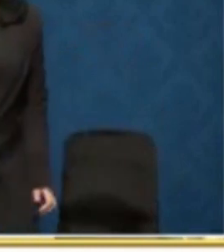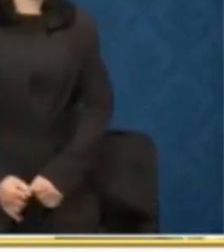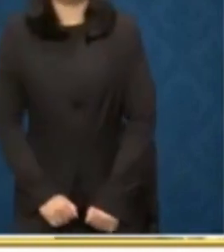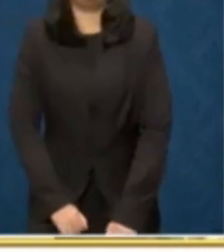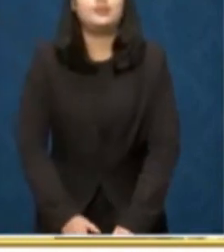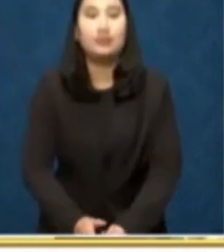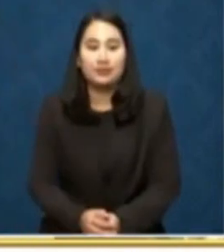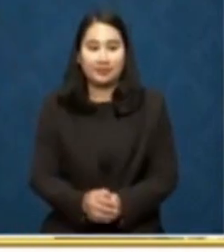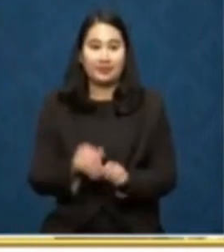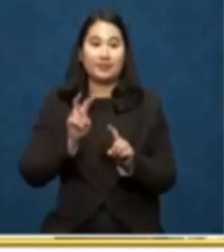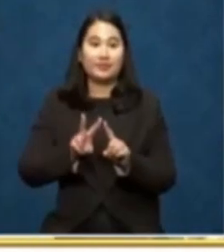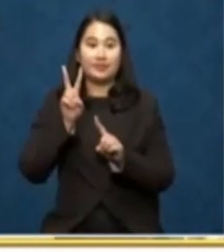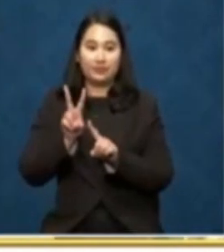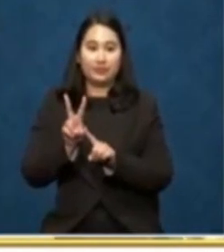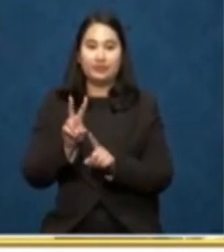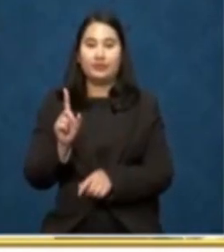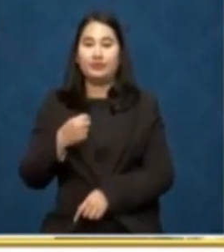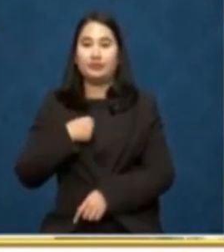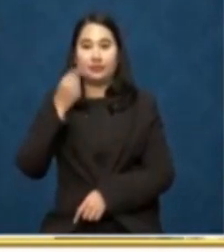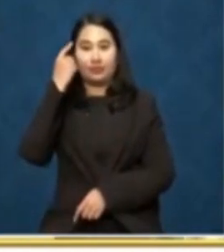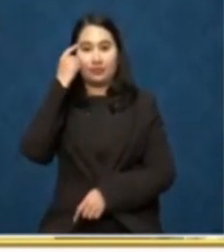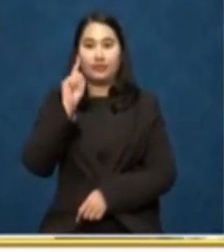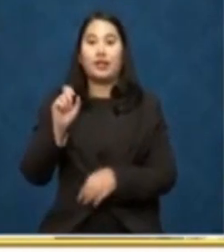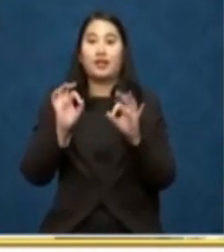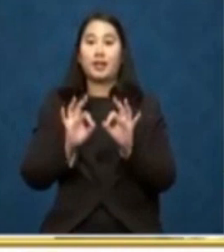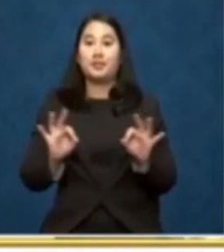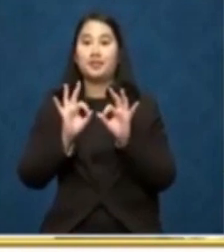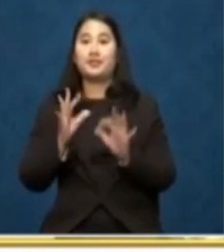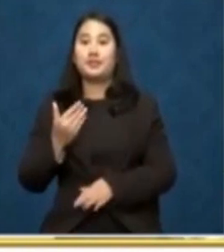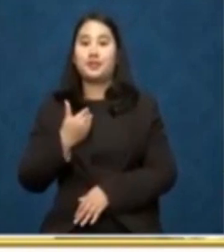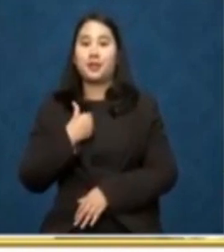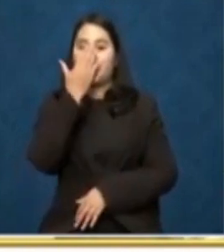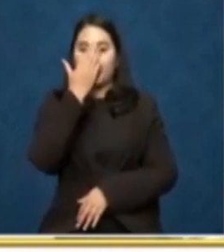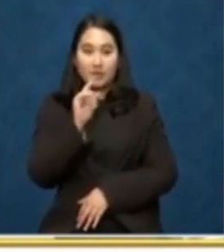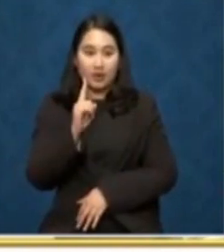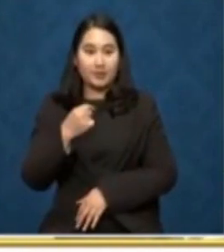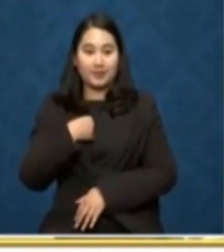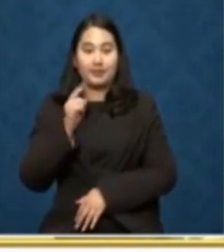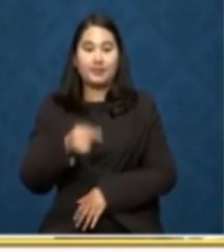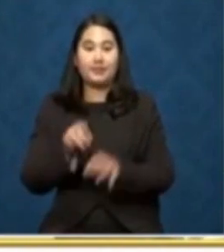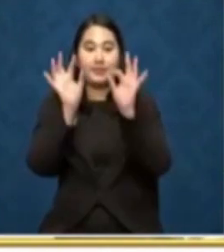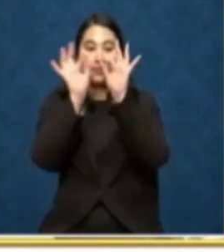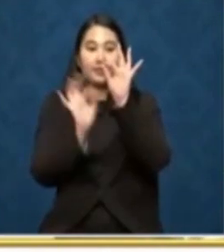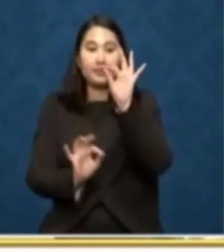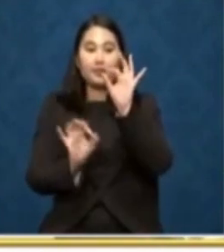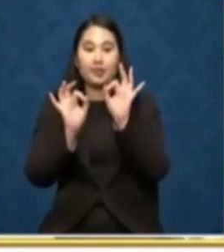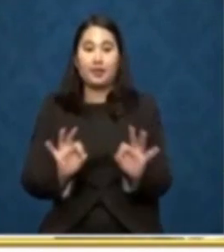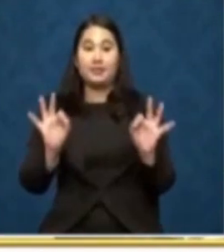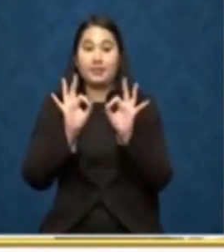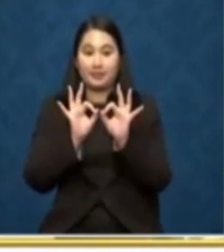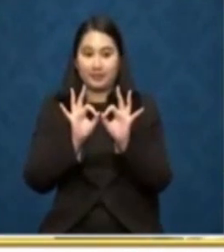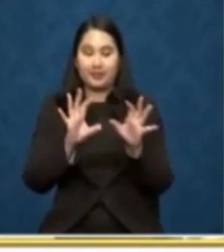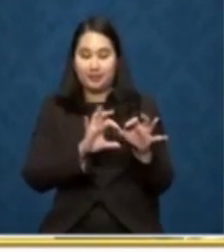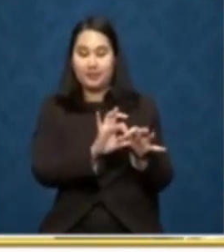ประการที่ 2 ถามพทานครัผมคิดวาเรื่องนี้สำคัญก็เพระว่าจริ ๆ และโดนิศาละสำคญของมัมั